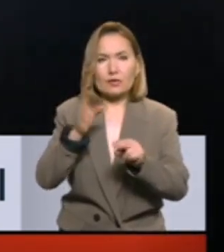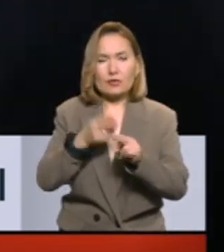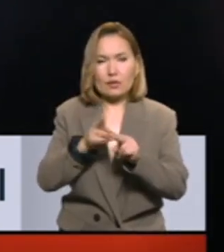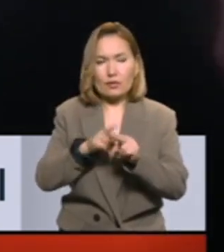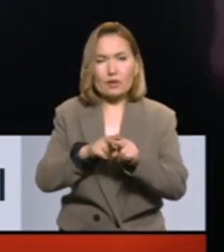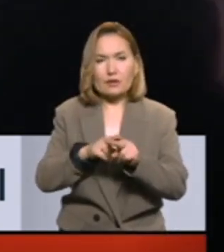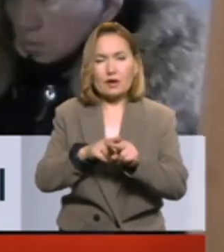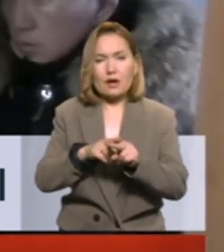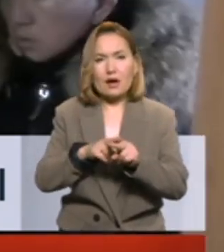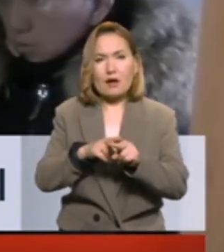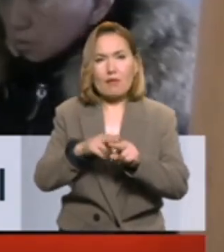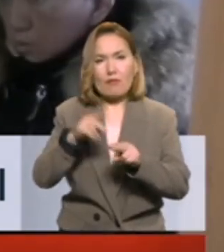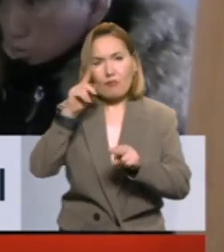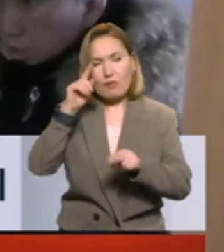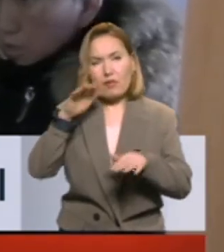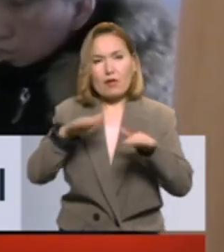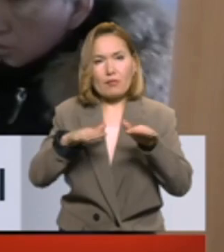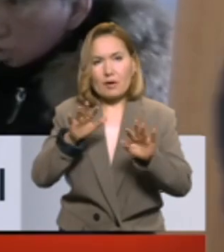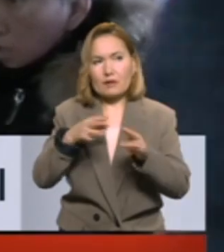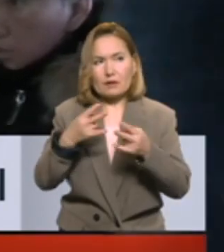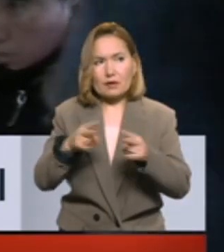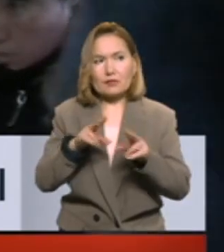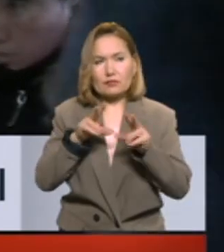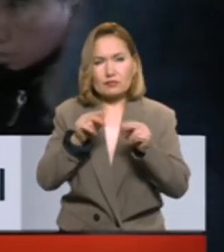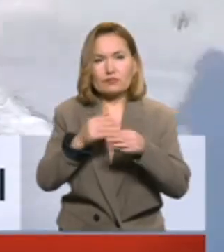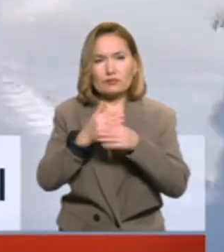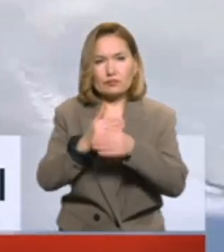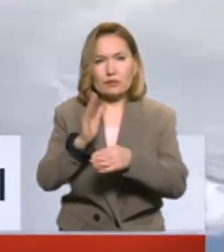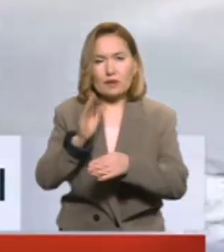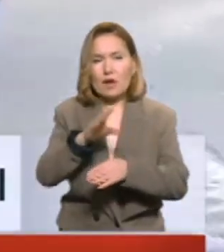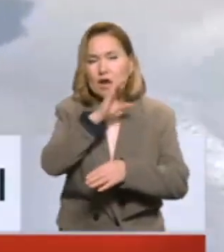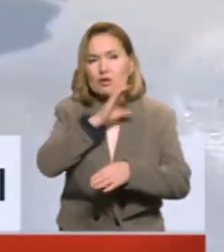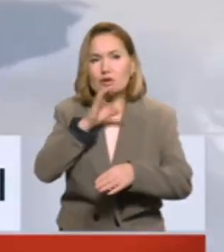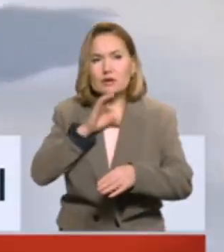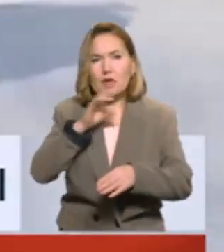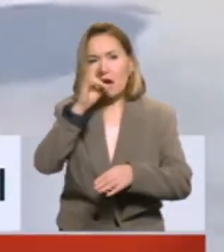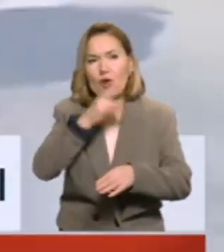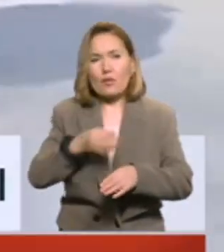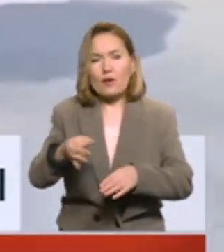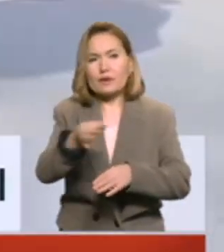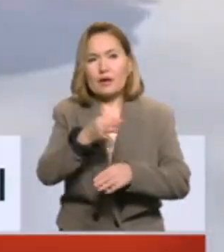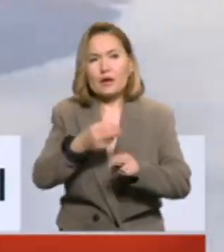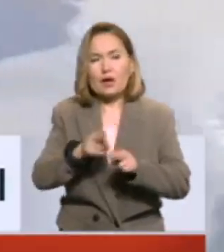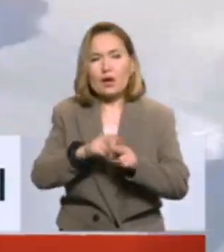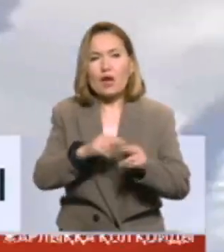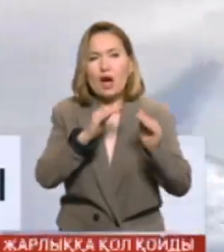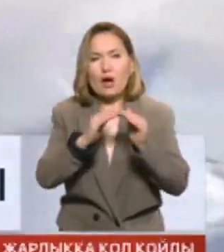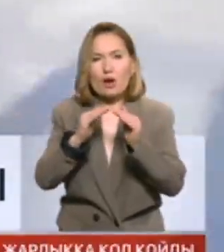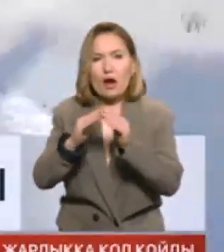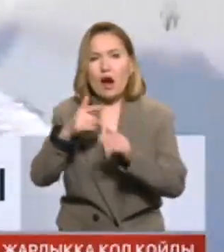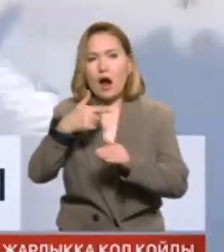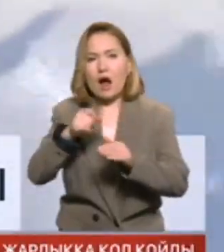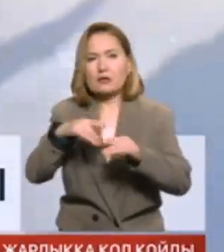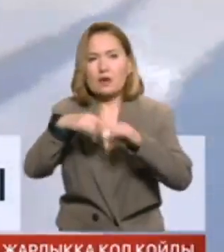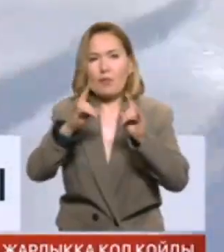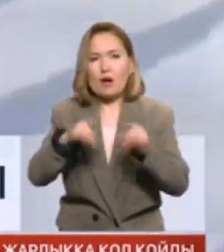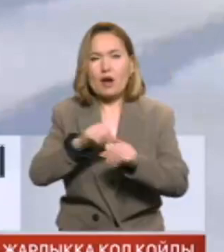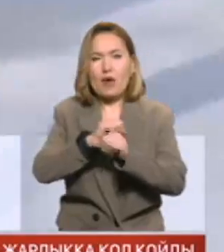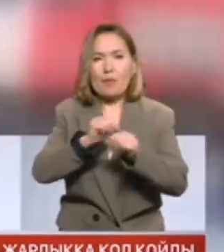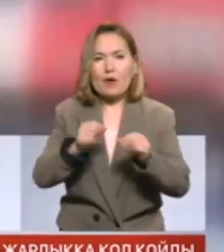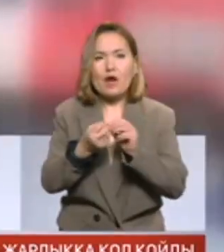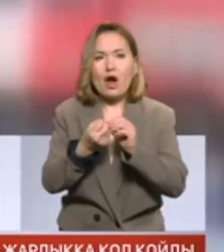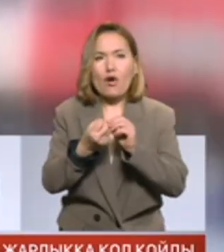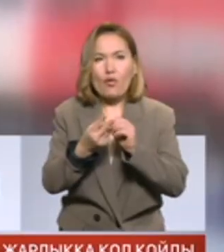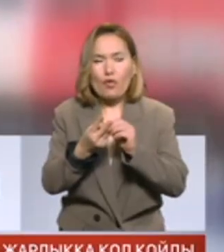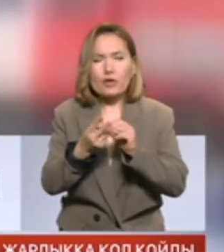күмән жоқ, өзім келіп қарап отырмын қазір. Солтүстік Қазақстан облысында көп пәтерлі үйде газ балоны жарылып, 12